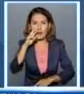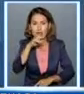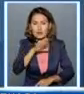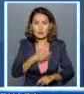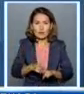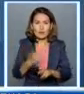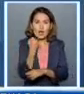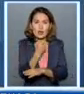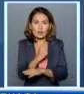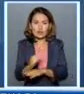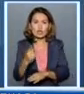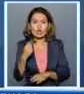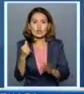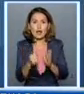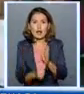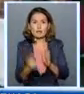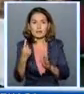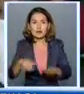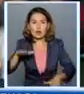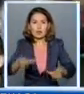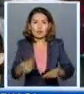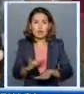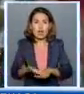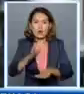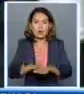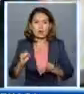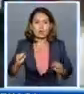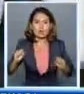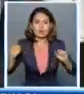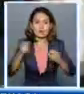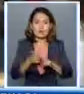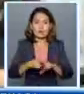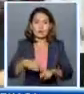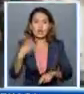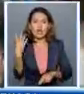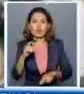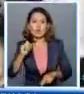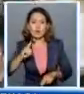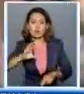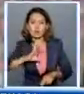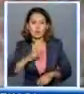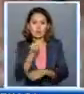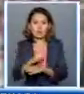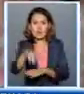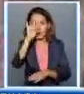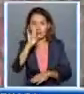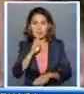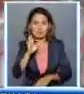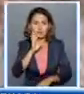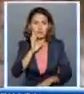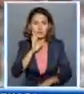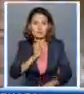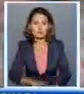көтеруде сүрінген жоқ. 161 келі зілтемірді басынан асыра көтеріп, үмітімізді ақтады. Қоржынымызға 4-ші алтын түсті.